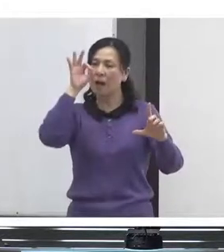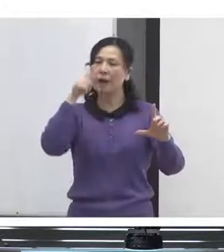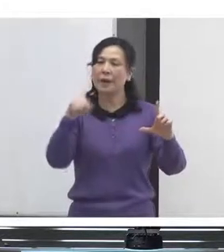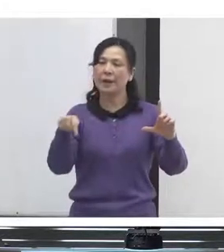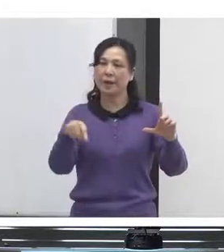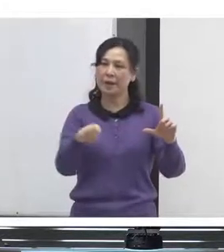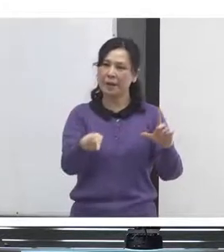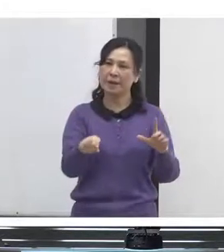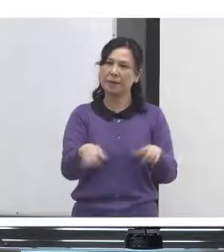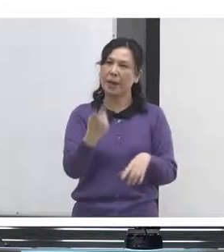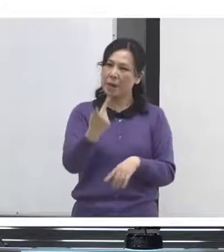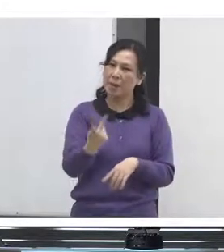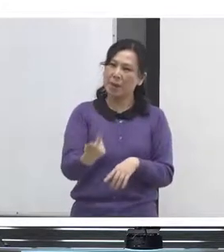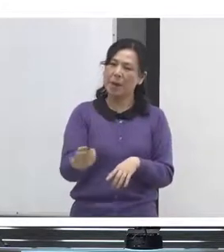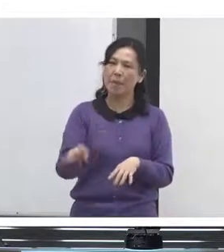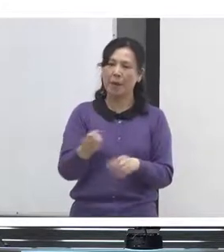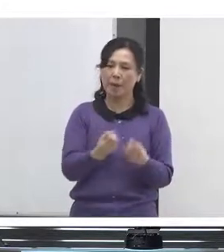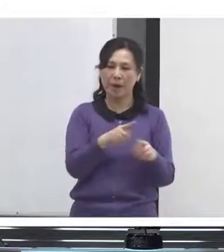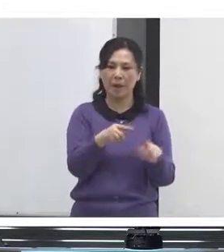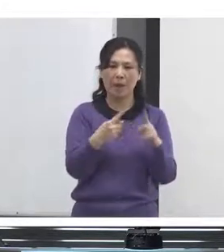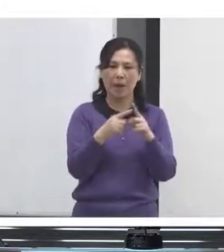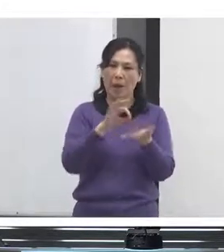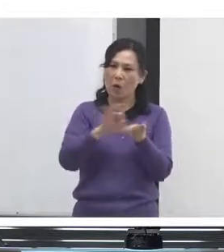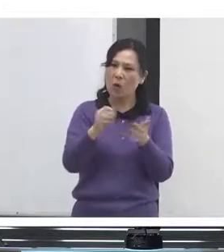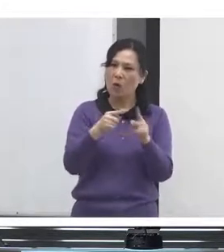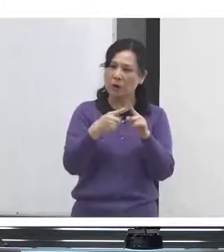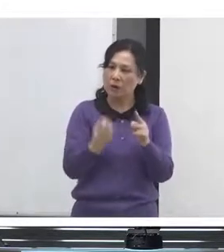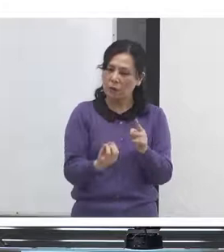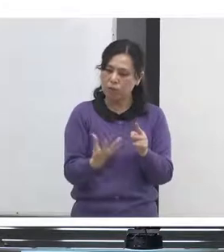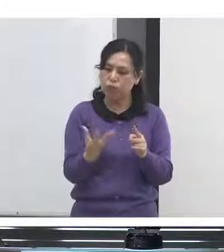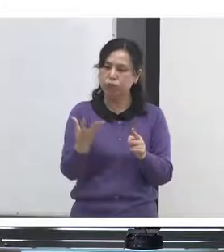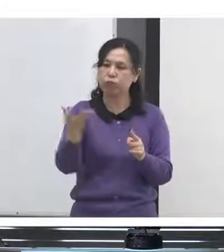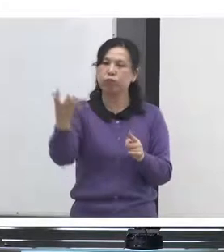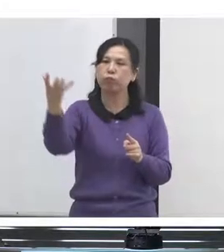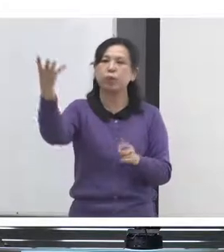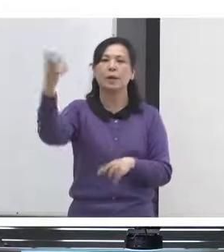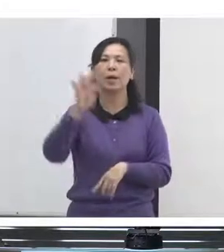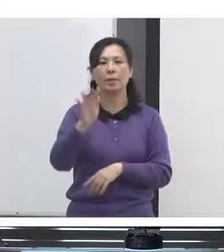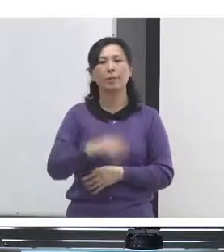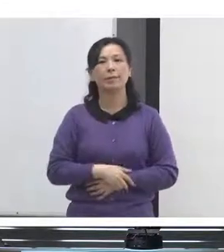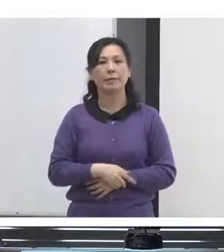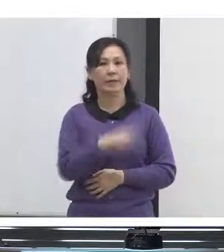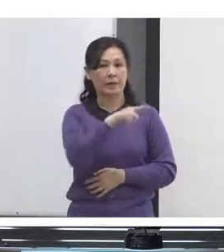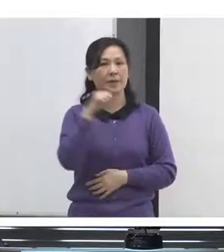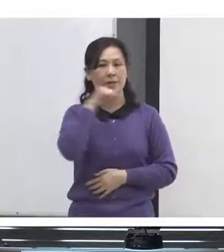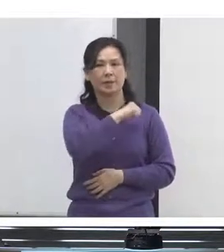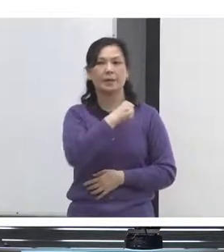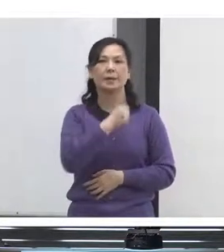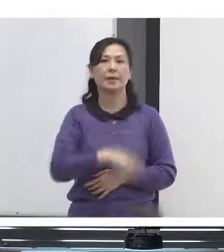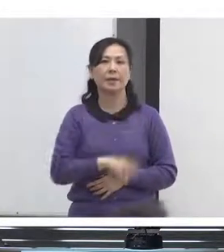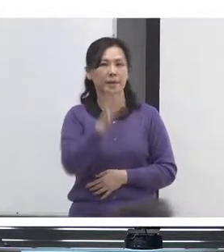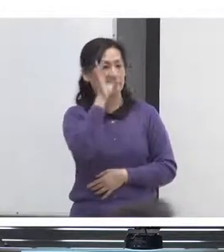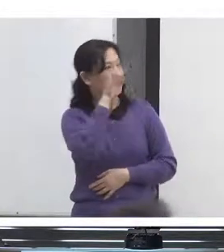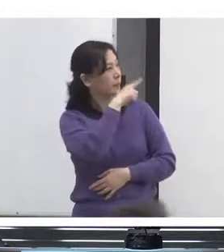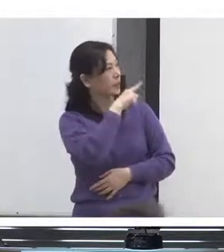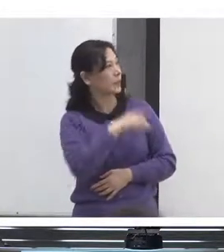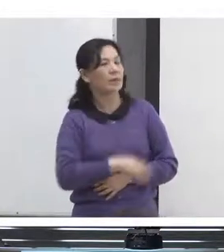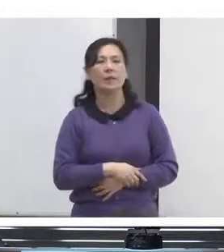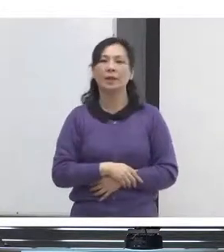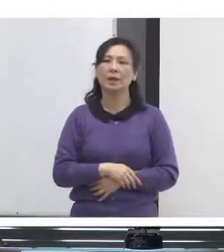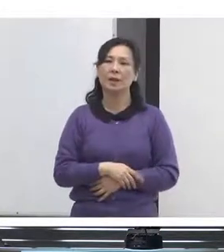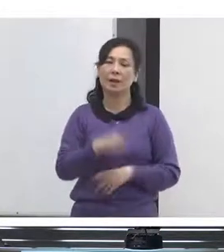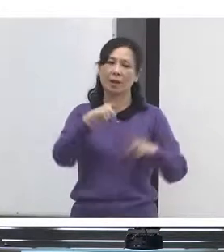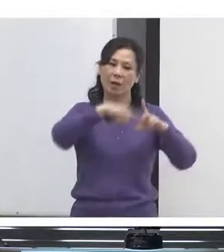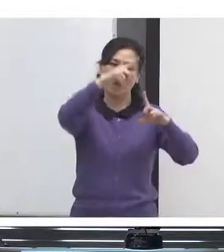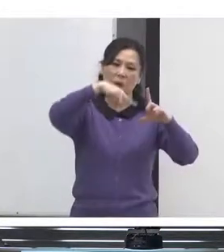对于 ArcGIS 要更多使用者，而且也比较多人去搜寻它相关的一个资源。那这个是台湾的部分大家可以看。那台湾的部分就是松